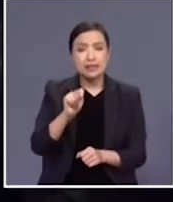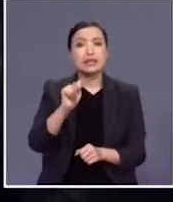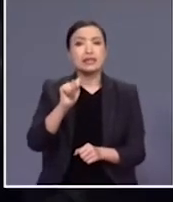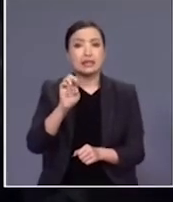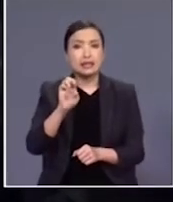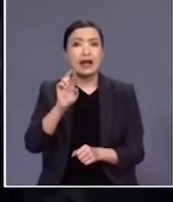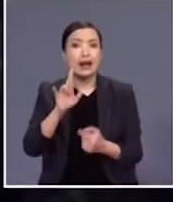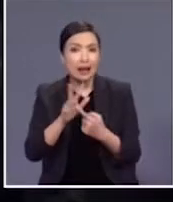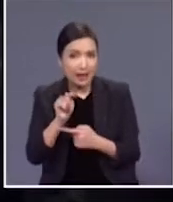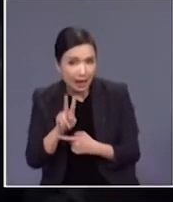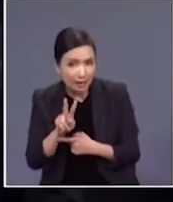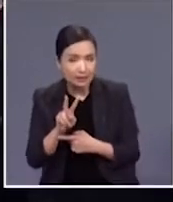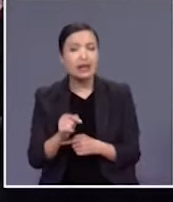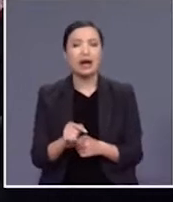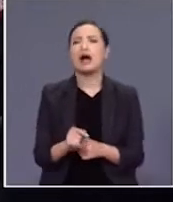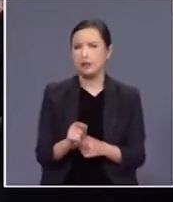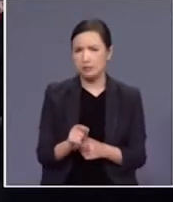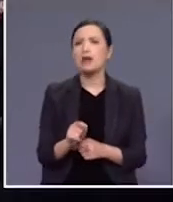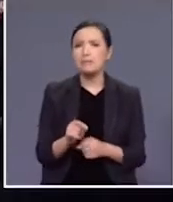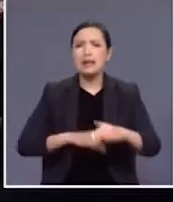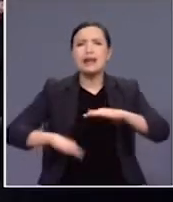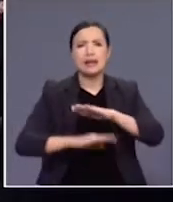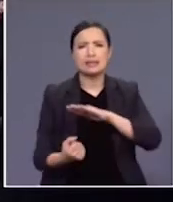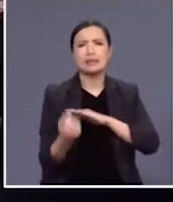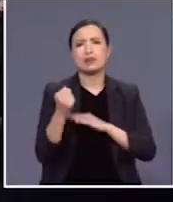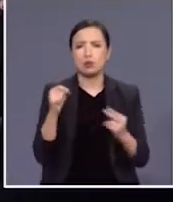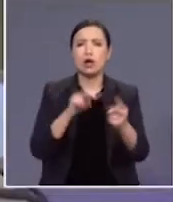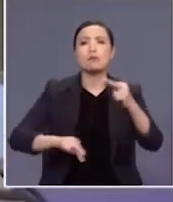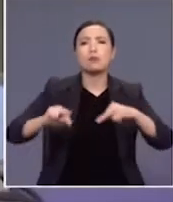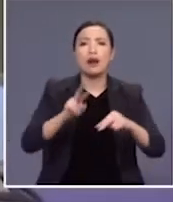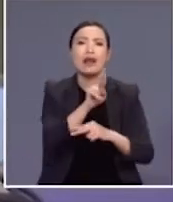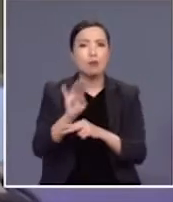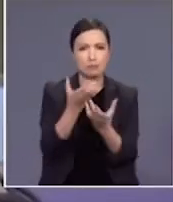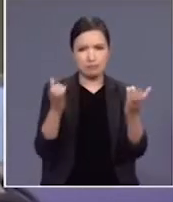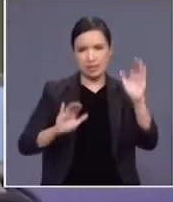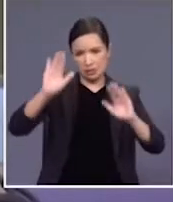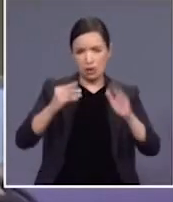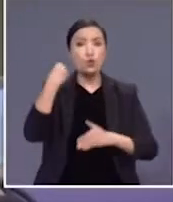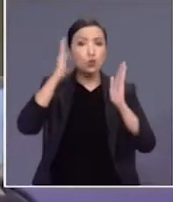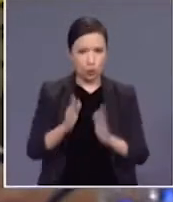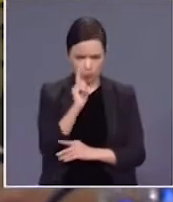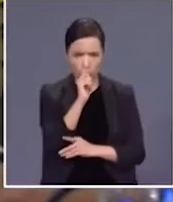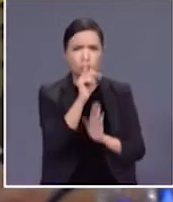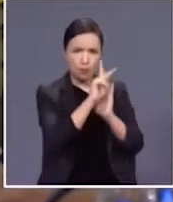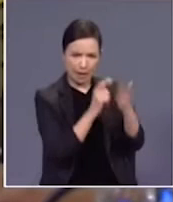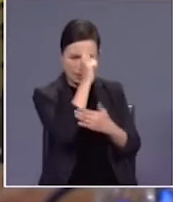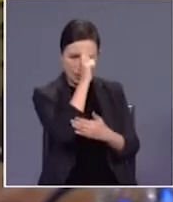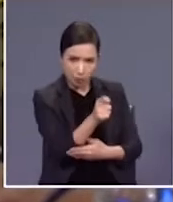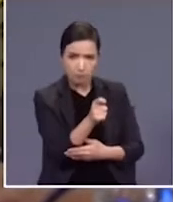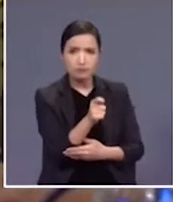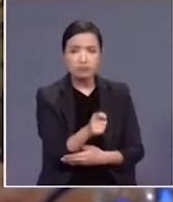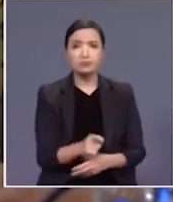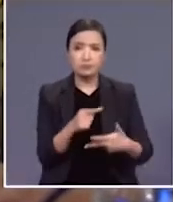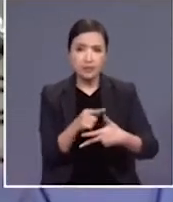เป็นรากฐานสำคัญของการปกครองระบอบประชาธิปไตยซึ่งทุกคนต้องเคารพกฎหมายนะครับและยึดมั่นในทั้ง3อำนาจอธิปไตยก็คืออ